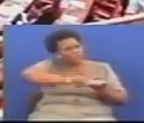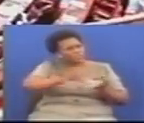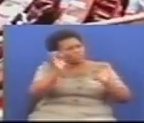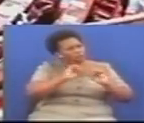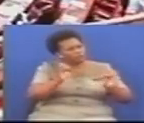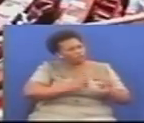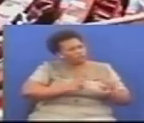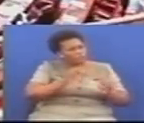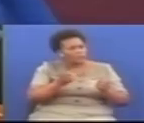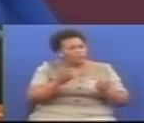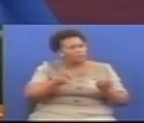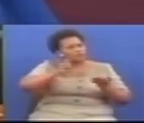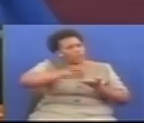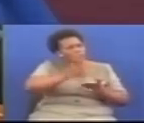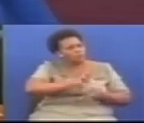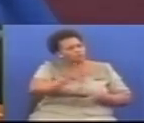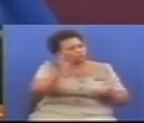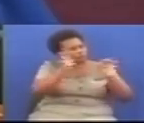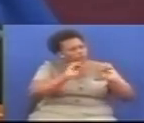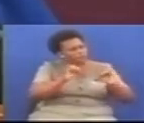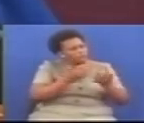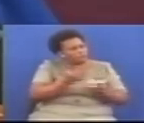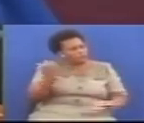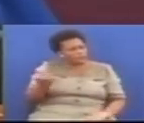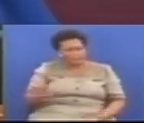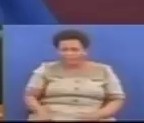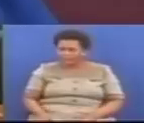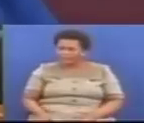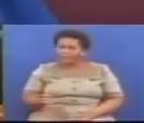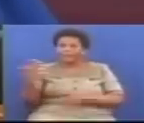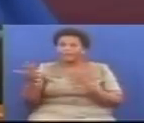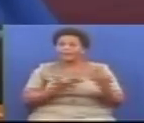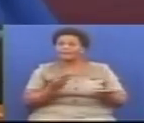Majibu ya swali hilo la Senator Rubereje, mbunge wa Mpwapwa,